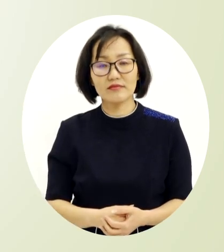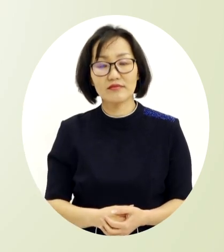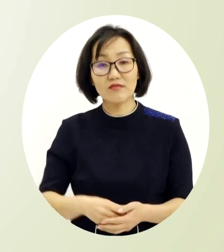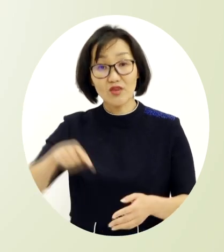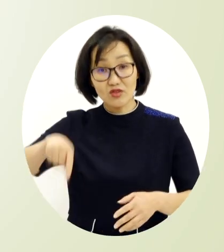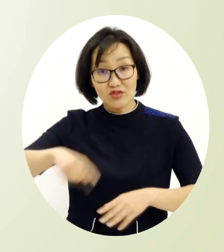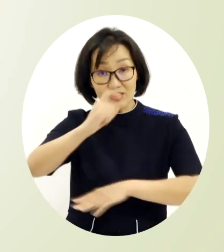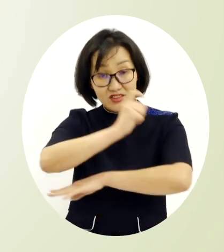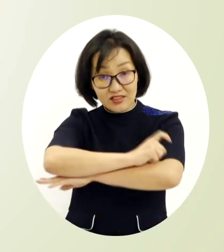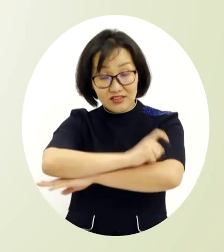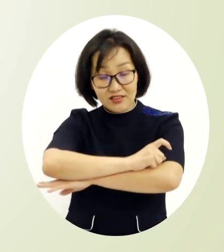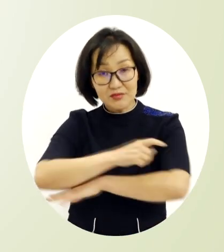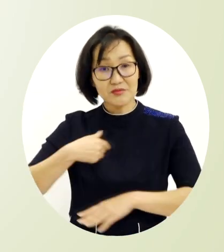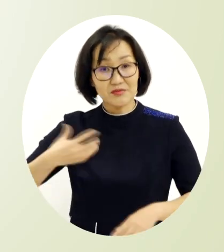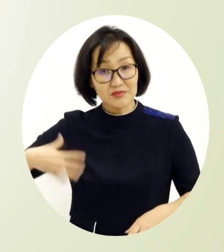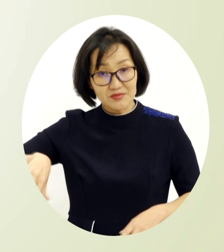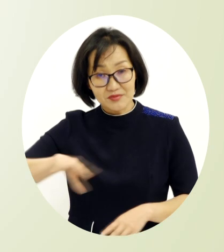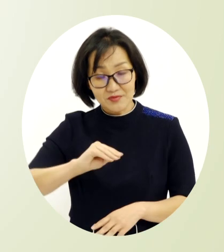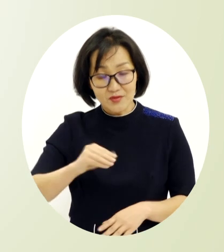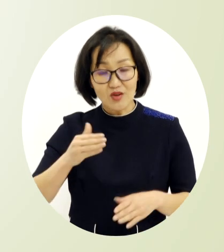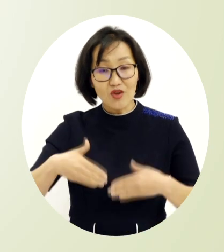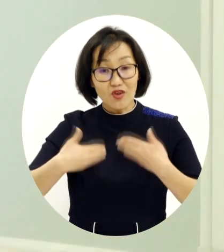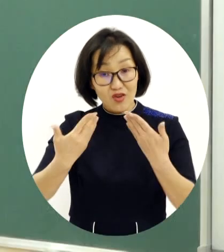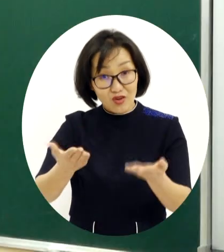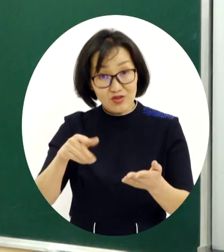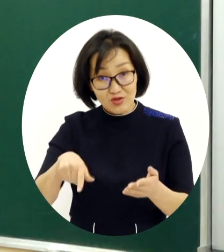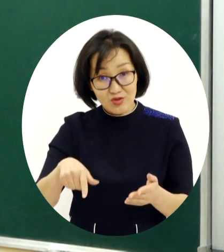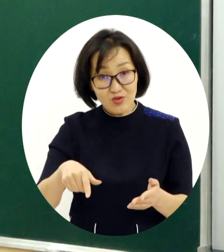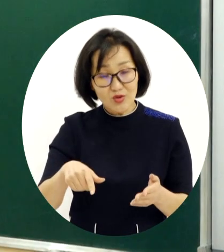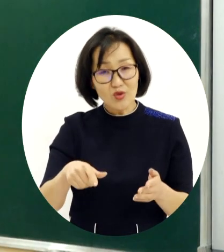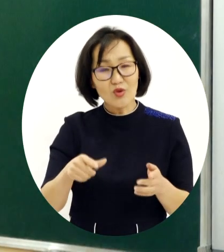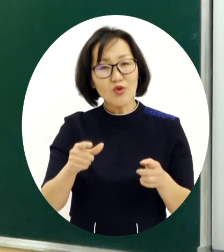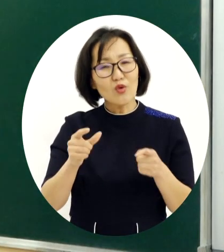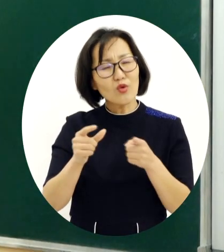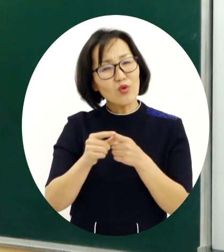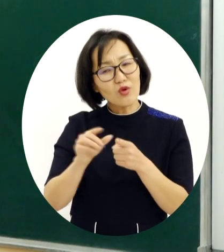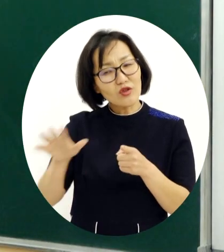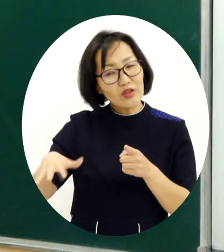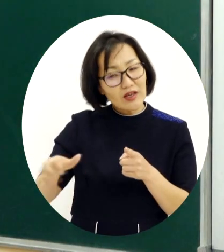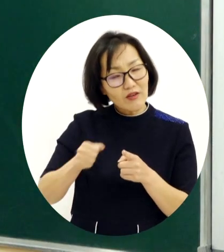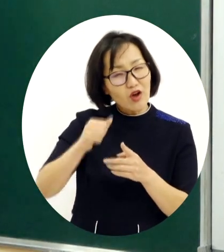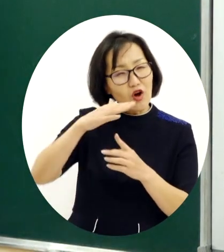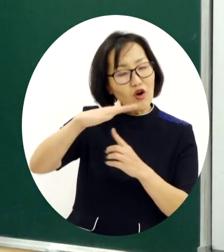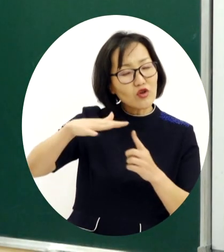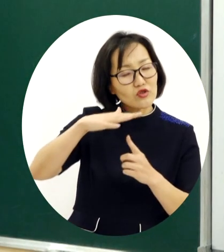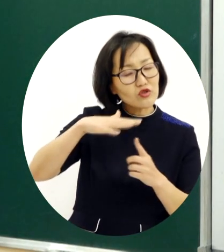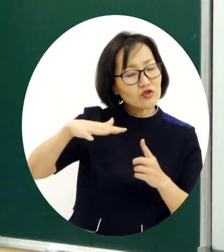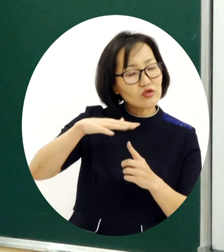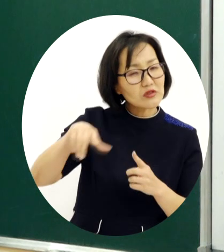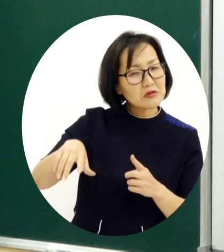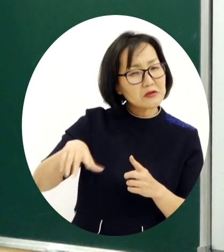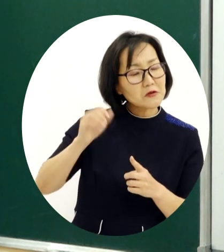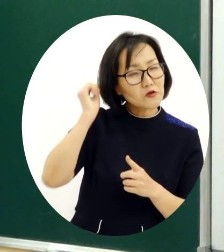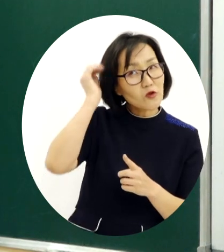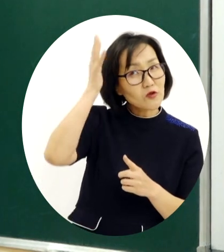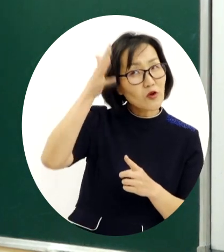За, өнөөдрийн хичээлээр бид нар өгөгдсөн эхийн орчныг төсөөлөн бодно гэж байгаа. Тэгвэл орчин